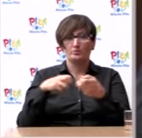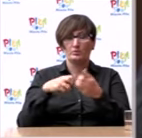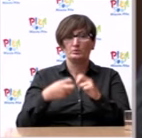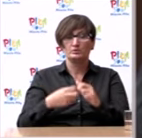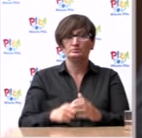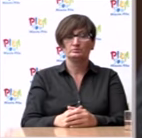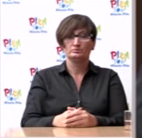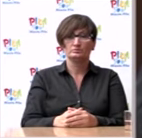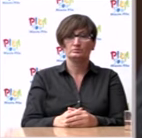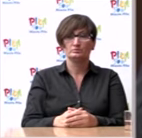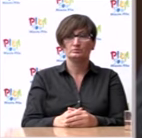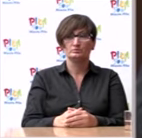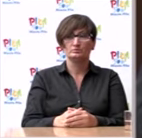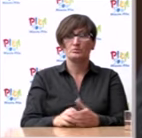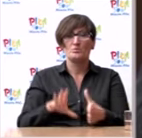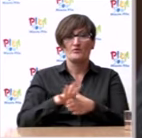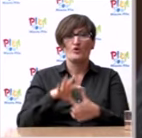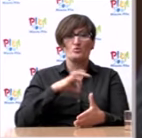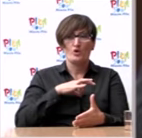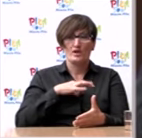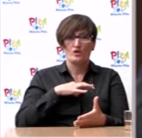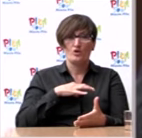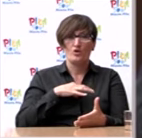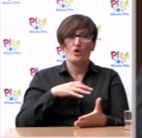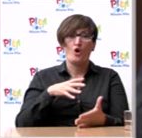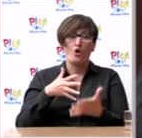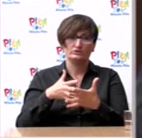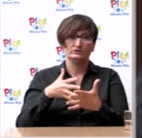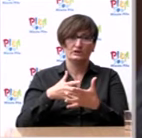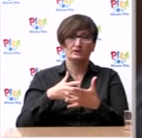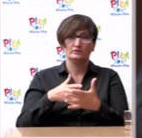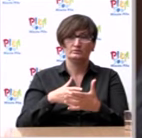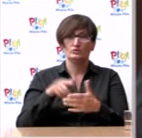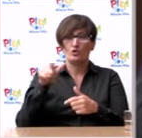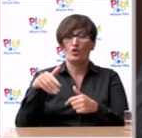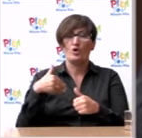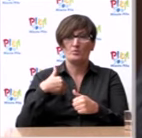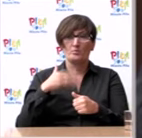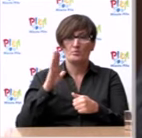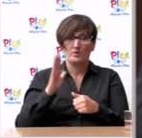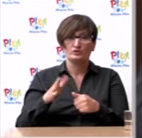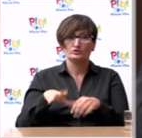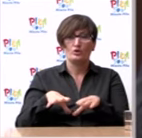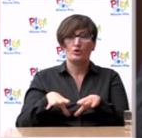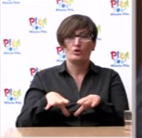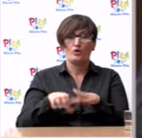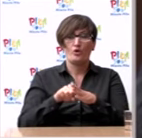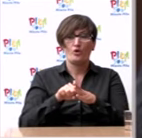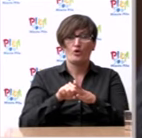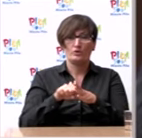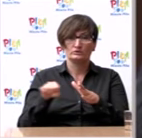i w mojej ocenie będzie ta konstrukcja wielopłaszczyznowa, począwszy od